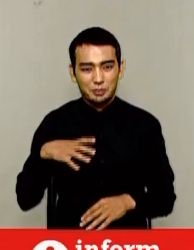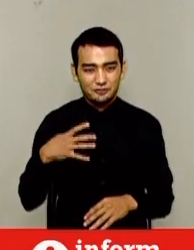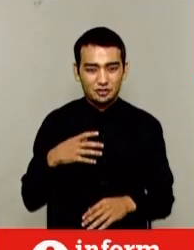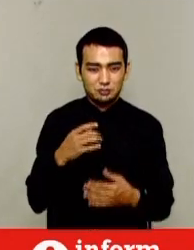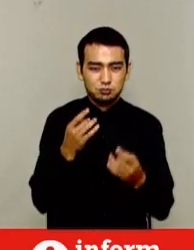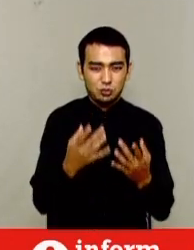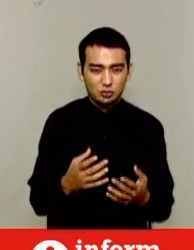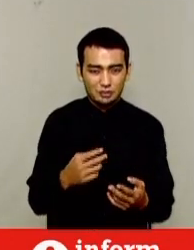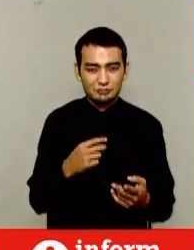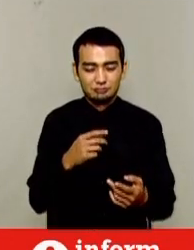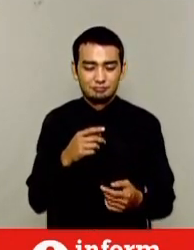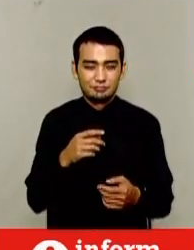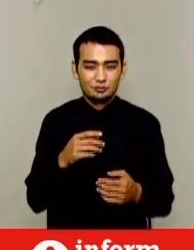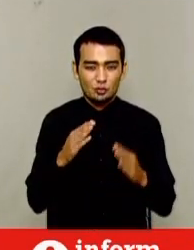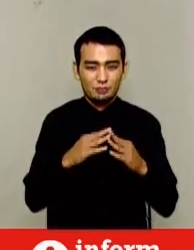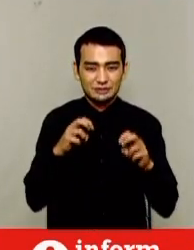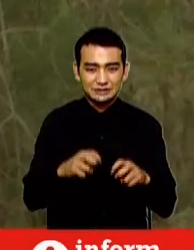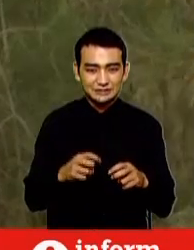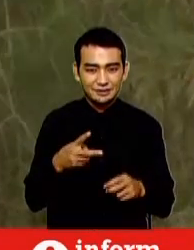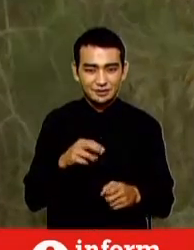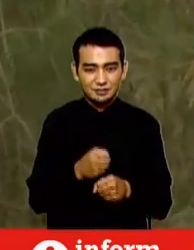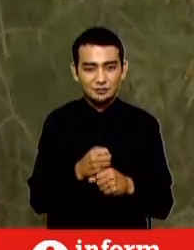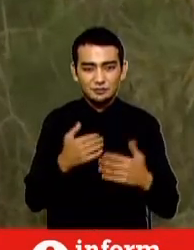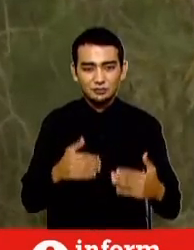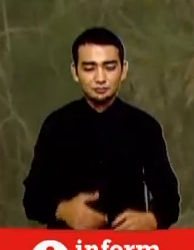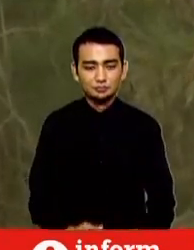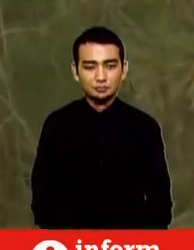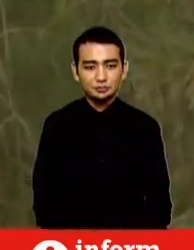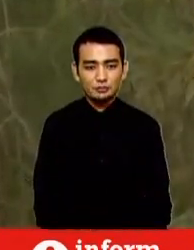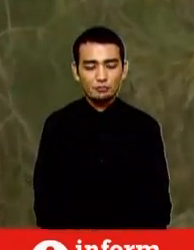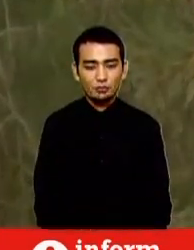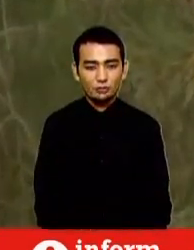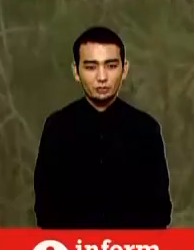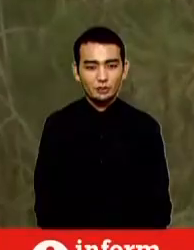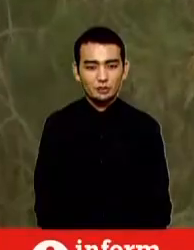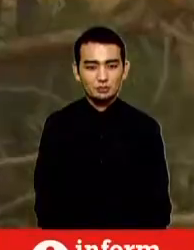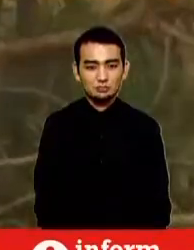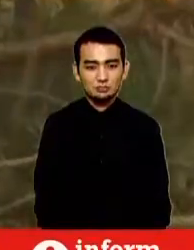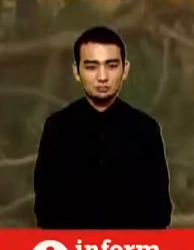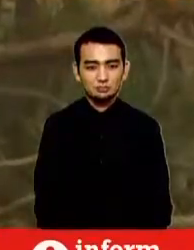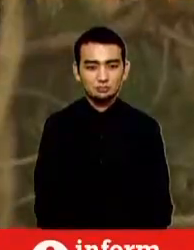лишь ограничение свободы. Нина Шапо, Елена Досова, Информбюро, Кустанай.